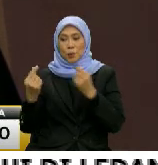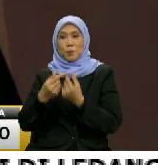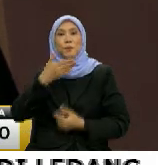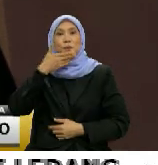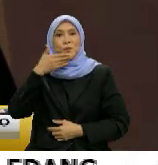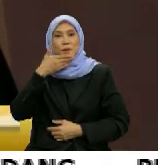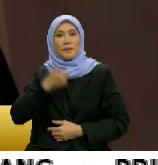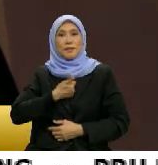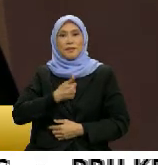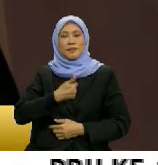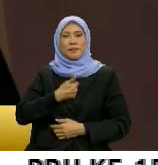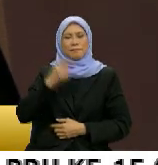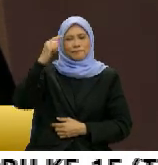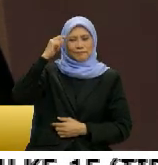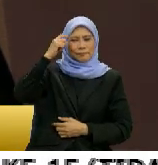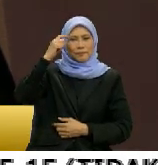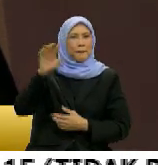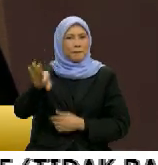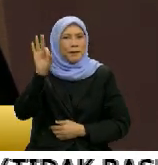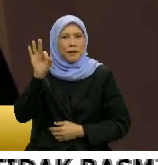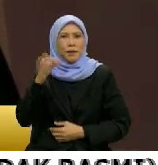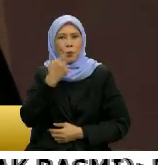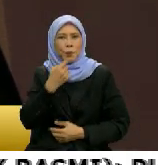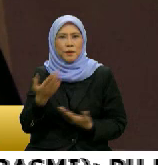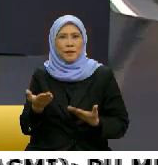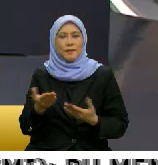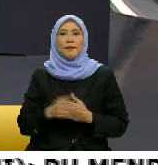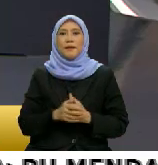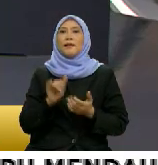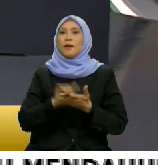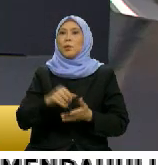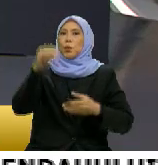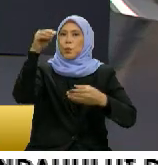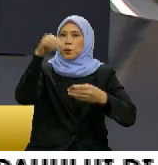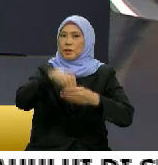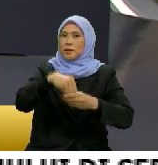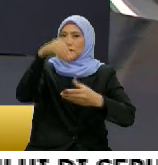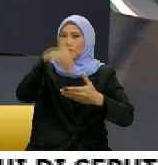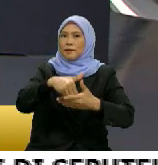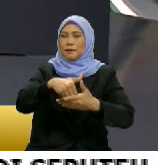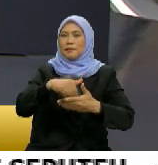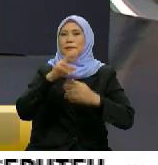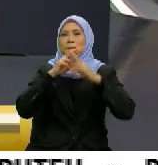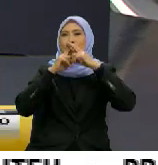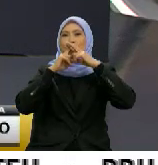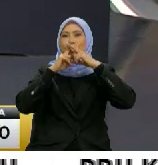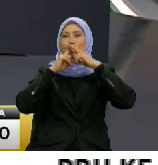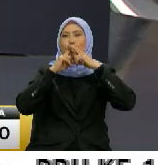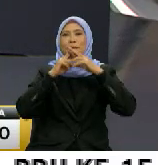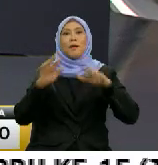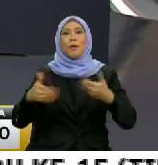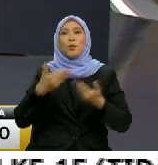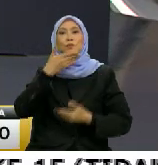golongan muda kita sendiri, pilihan mereka. Okey. Pertama sekali, undi itu adalah rahsia. Susah sikitlah kita nak tengok macam mana